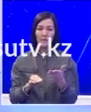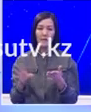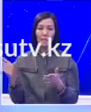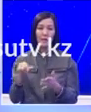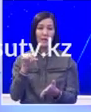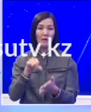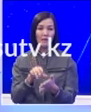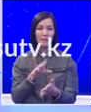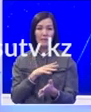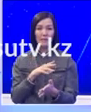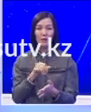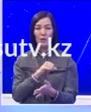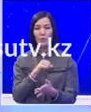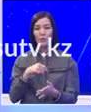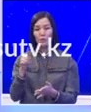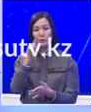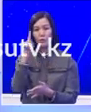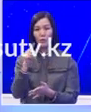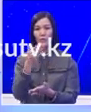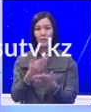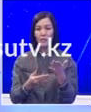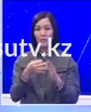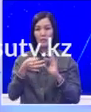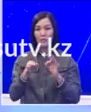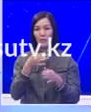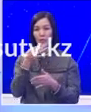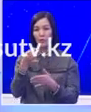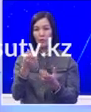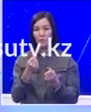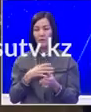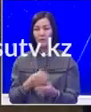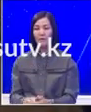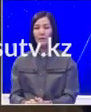Қанат Бозымбаевқа көкейкесті сауалдарын жолдап, нақты жауап алды.